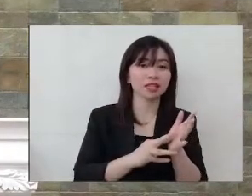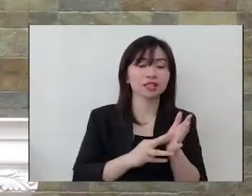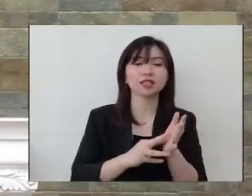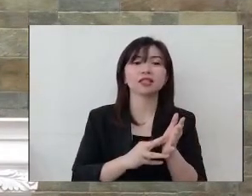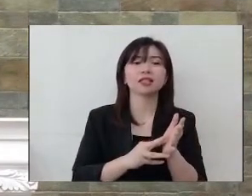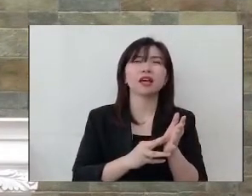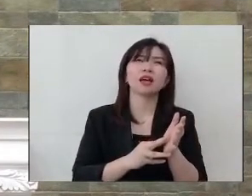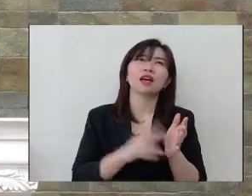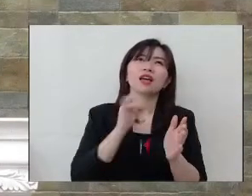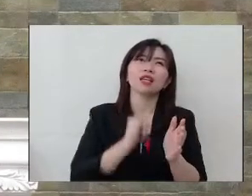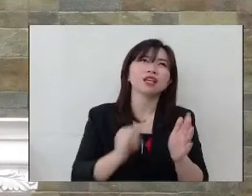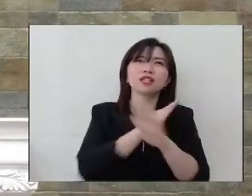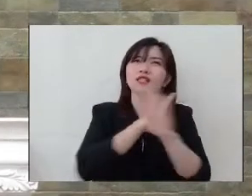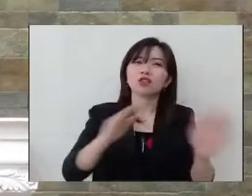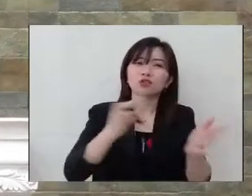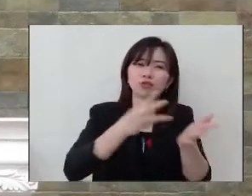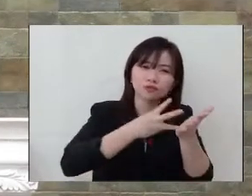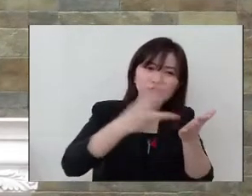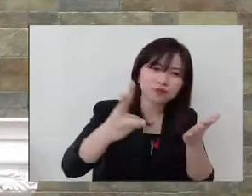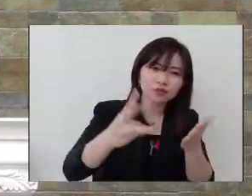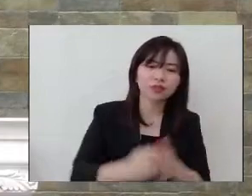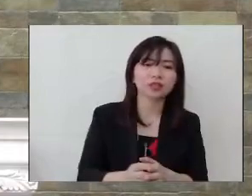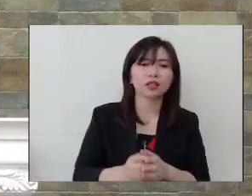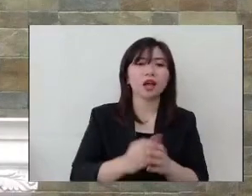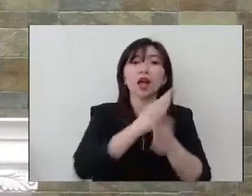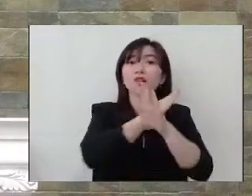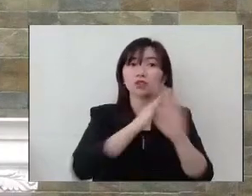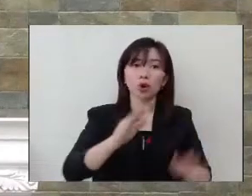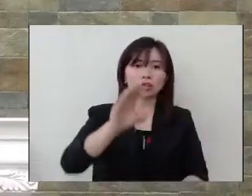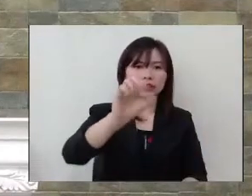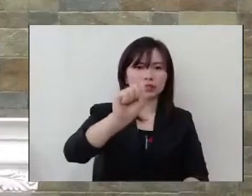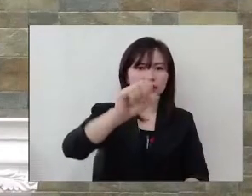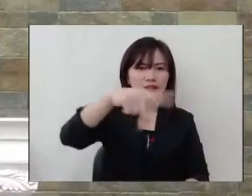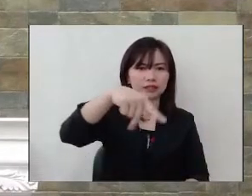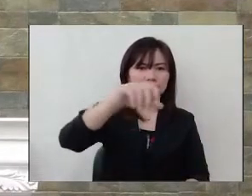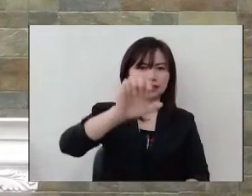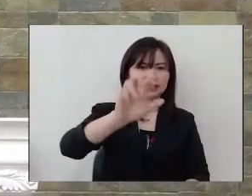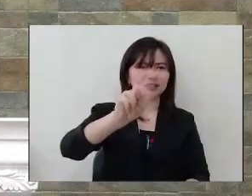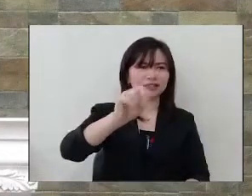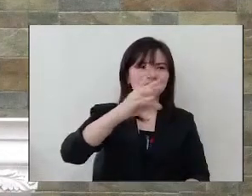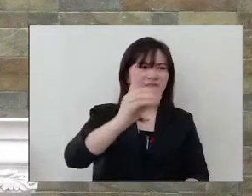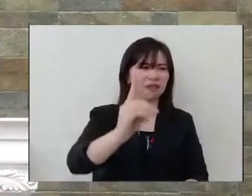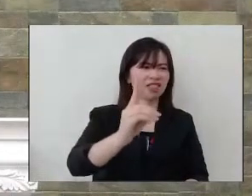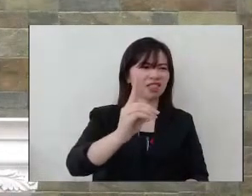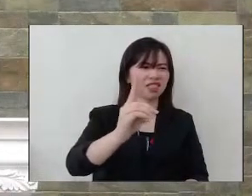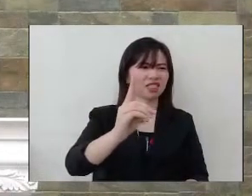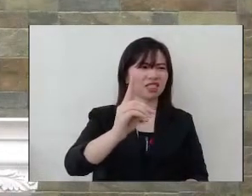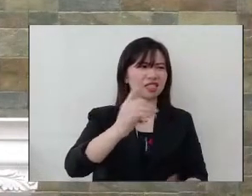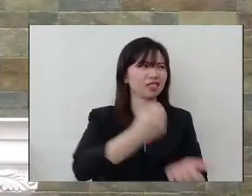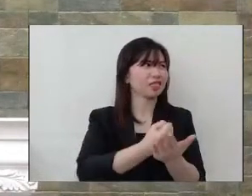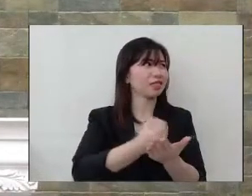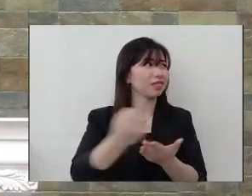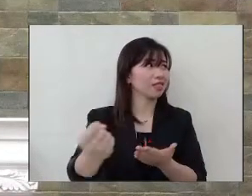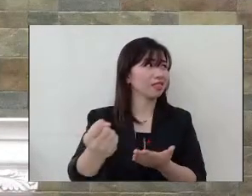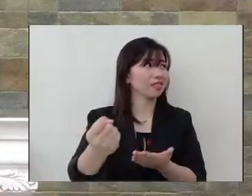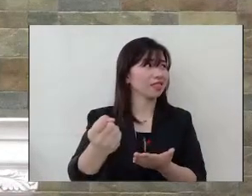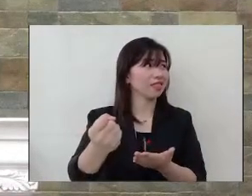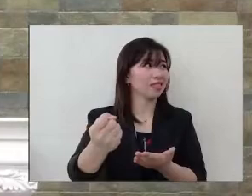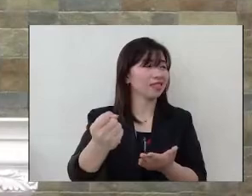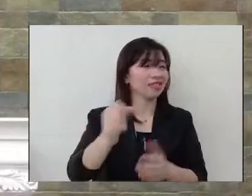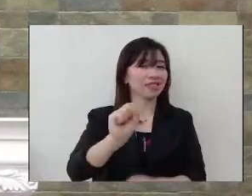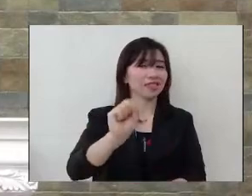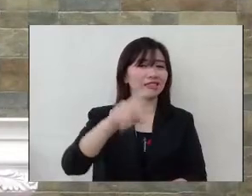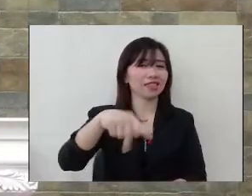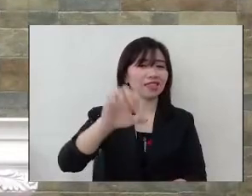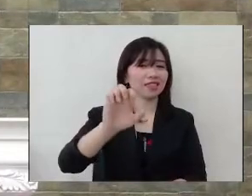spend, it means to throw away. The very essence of the word spend, it means to neglect. Kapag sinabi natin to